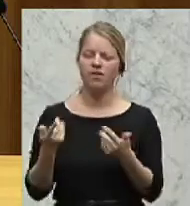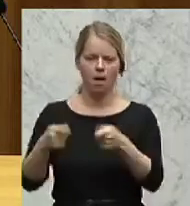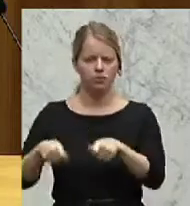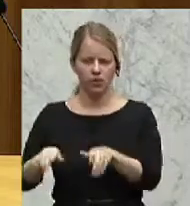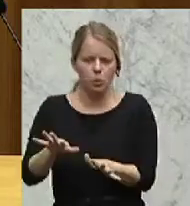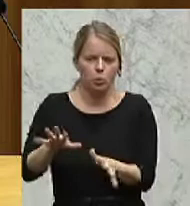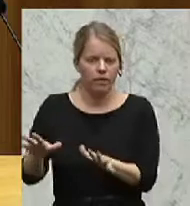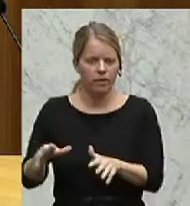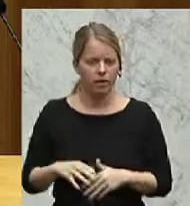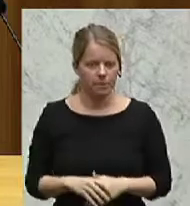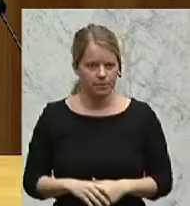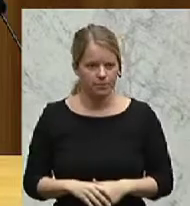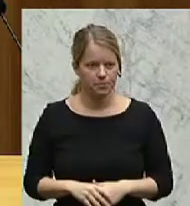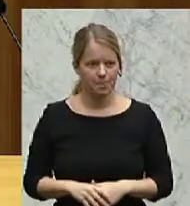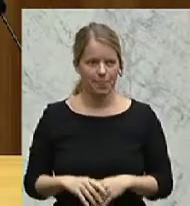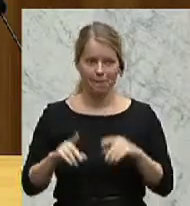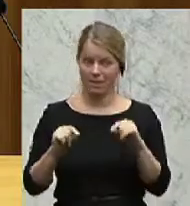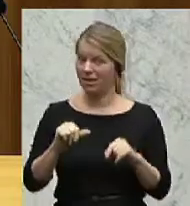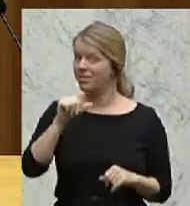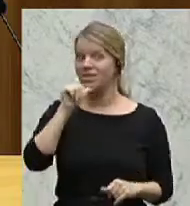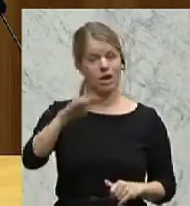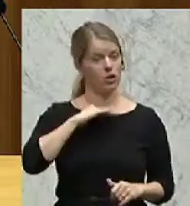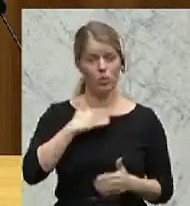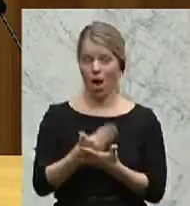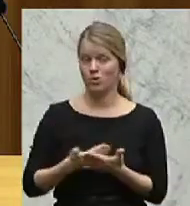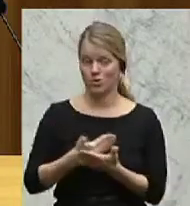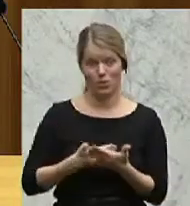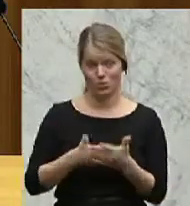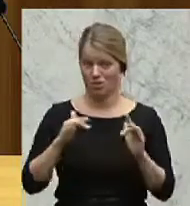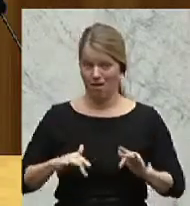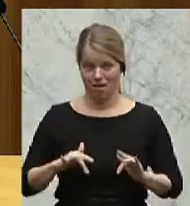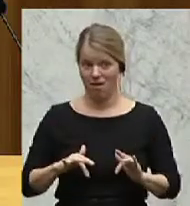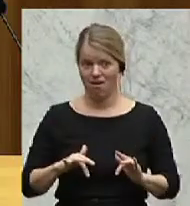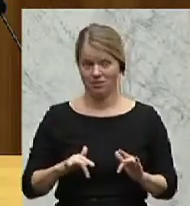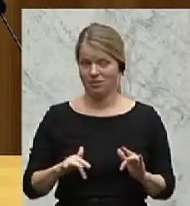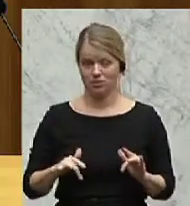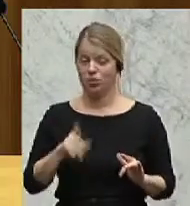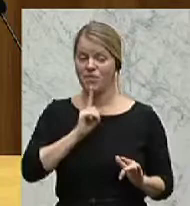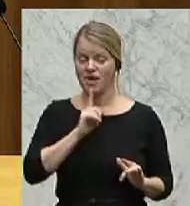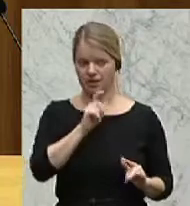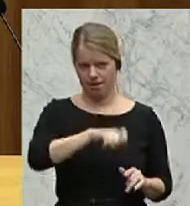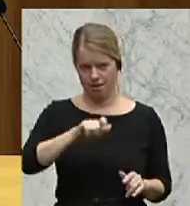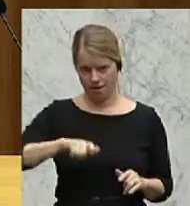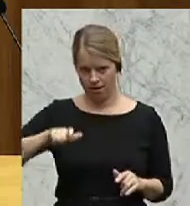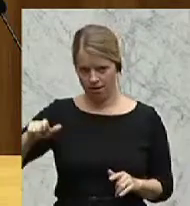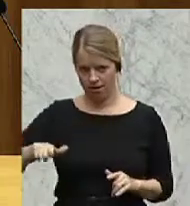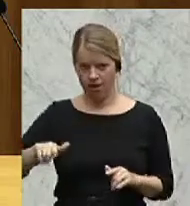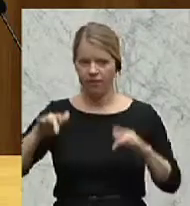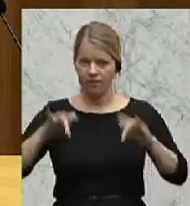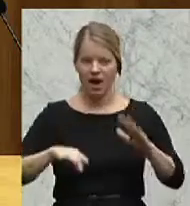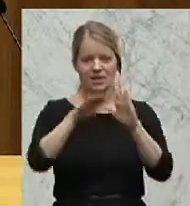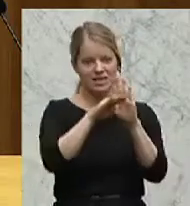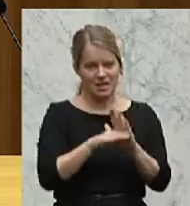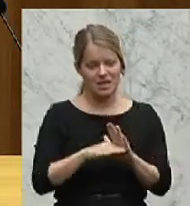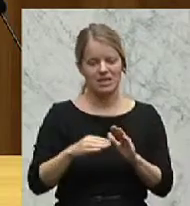Tatsache ist, wir bilden halt auch nicht genügend aus. Es wird sich zeigen, Sie wissen, wir haben diesem Gesetzesvorwurf und